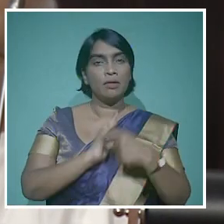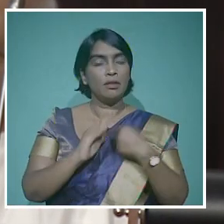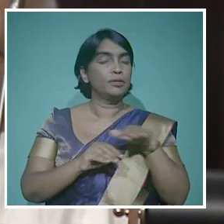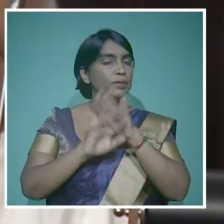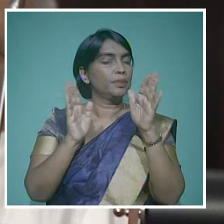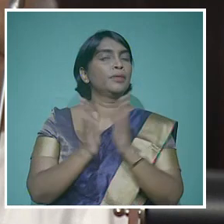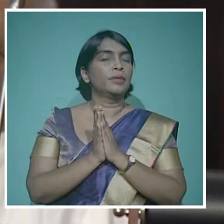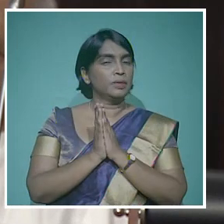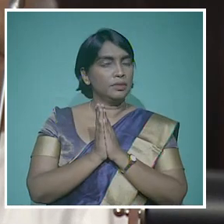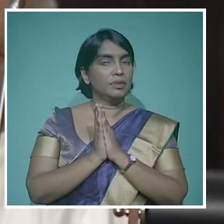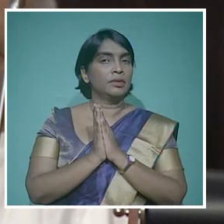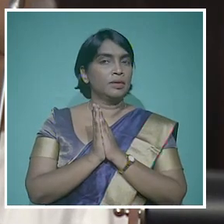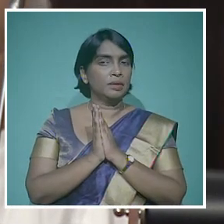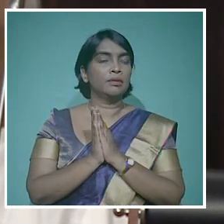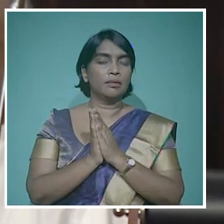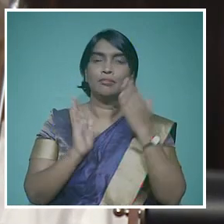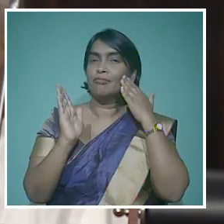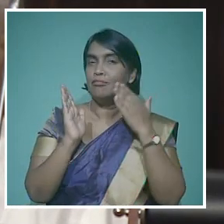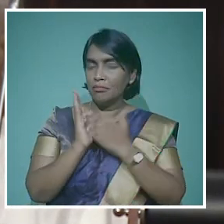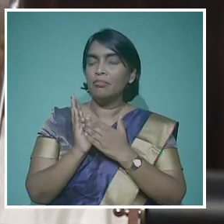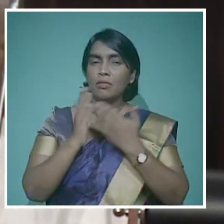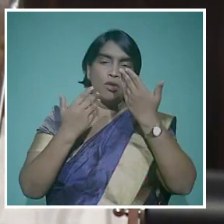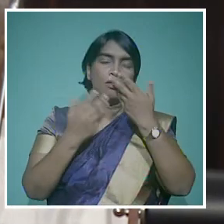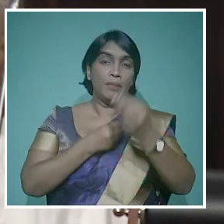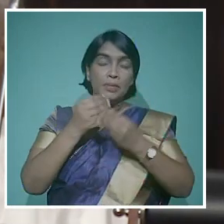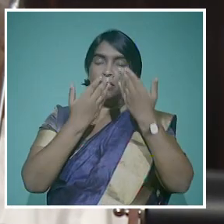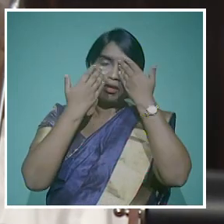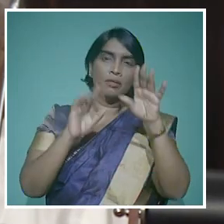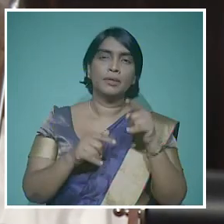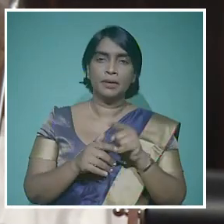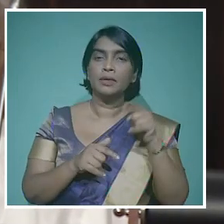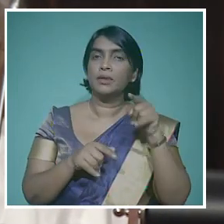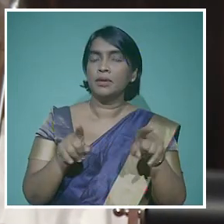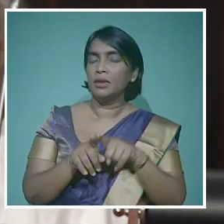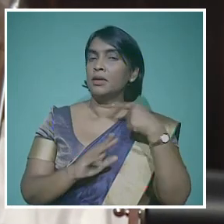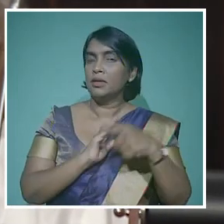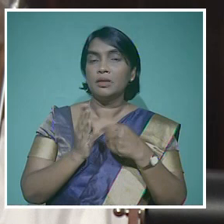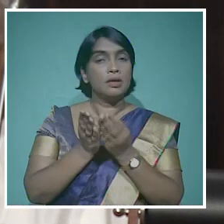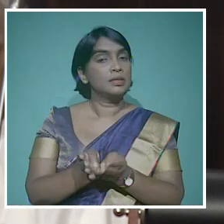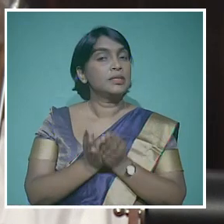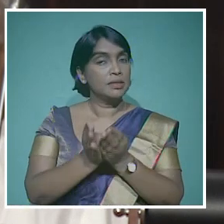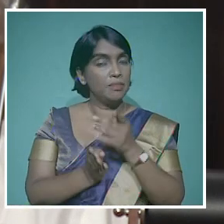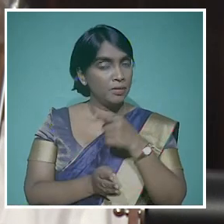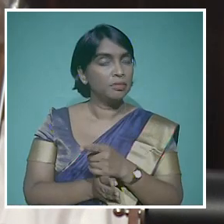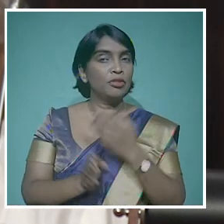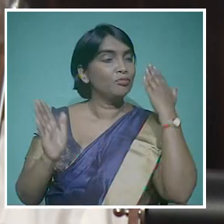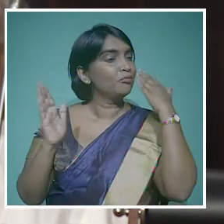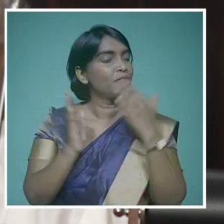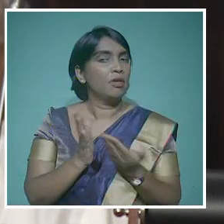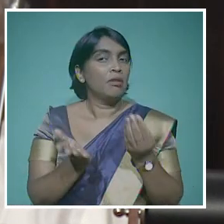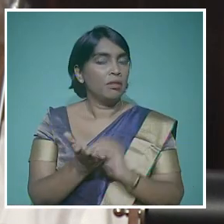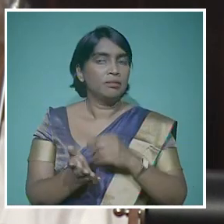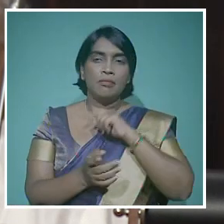සමස්ත විභාගතාවය විවෘත කරගත යුතුයි. මෙහිදී රටේ සම්පත් පදනම පිළිබඳ යළි